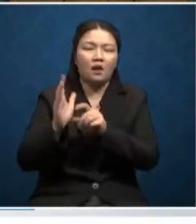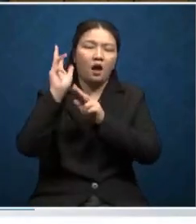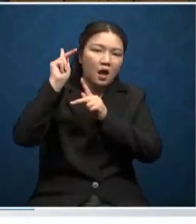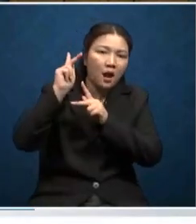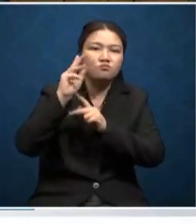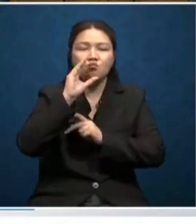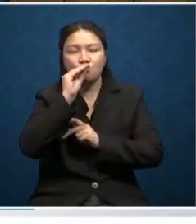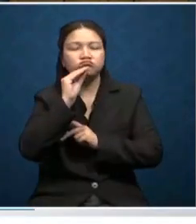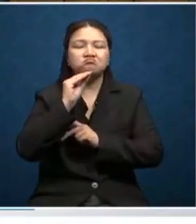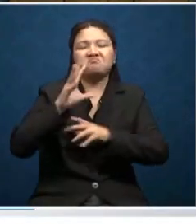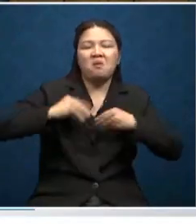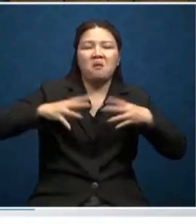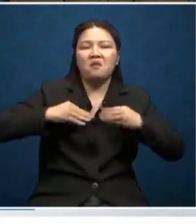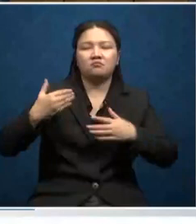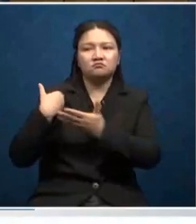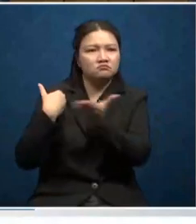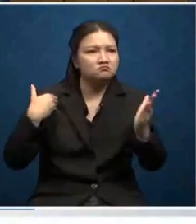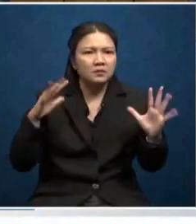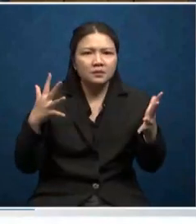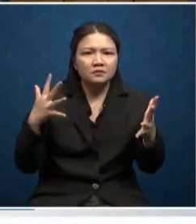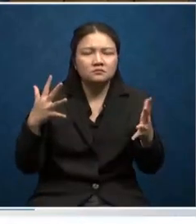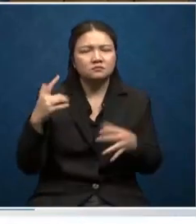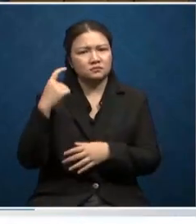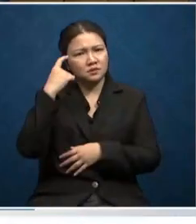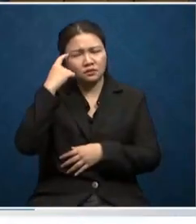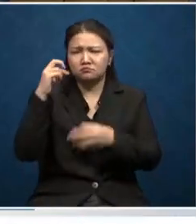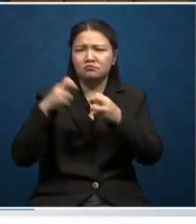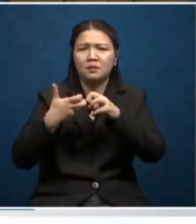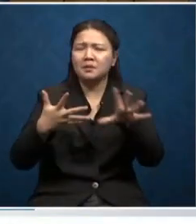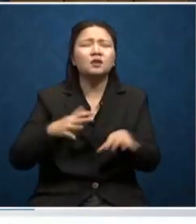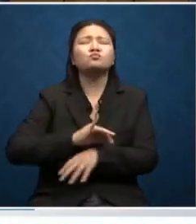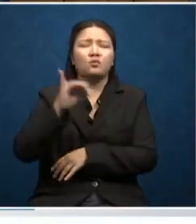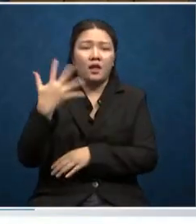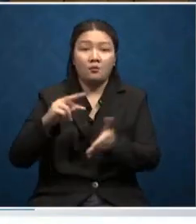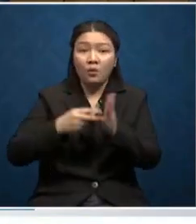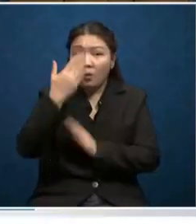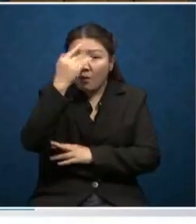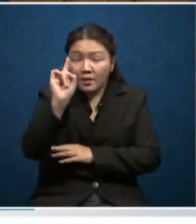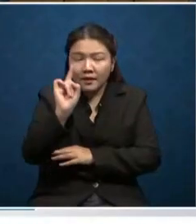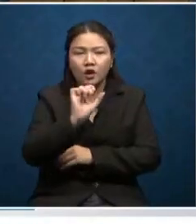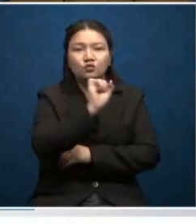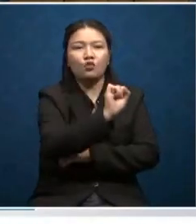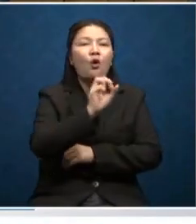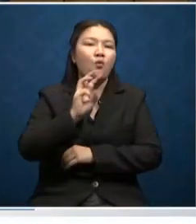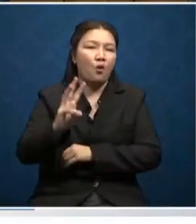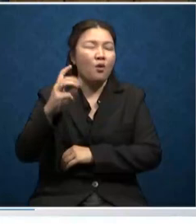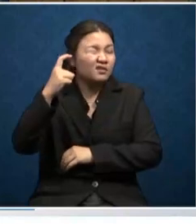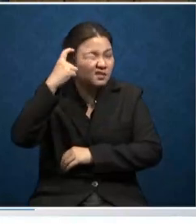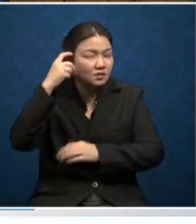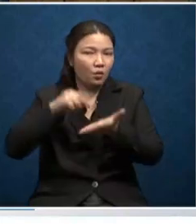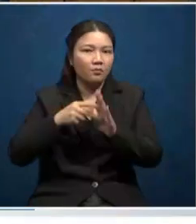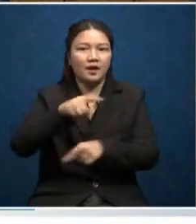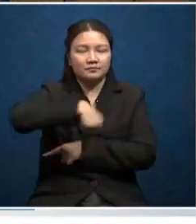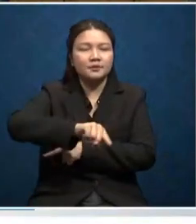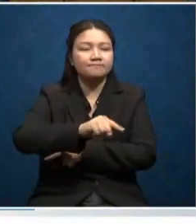ด้วยบ้างผมก็บอกว่าไม่เห็นจะมีปัญหาอะไรเลยผมเชื่อว่าวุฒิสภาก็พร้อมที่จะ